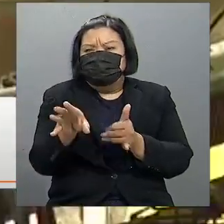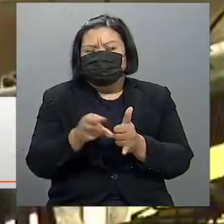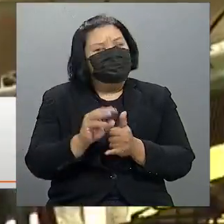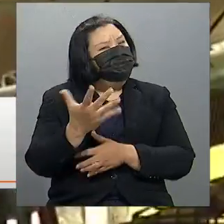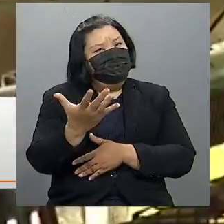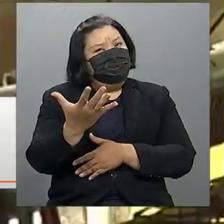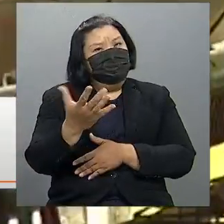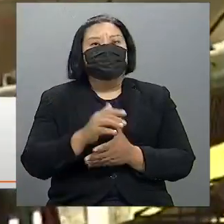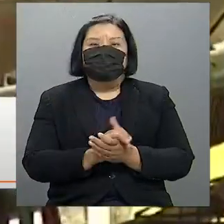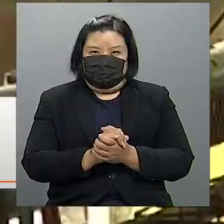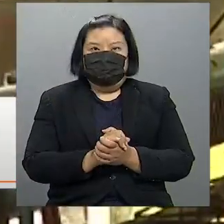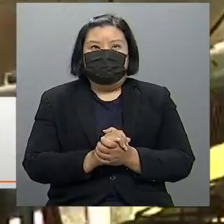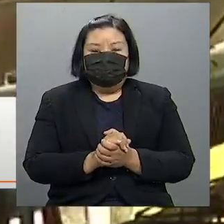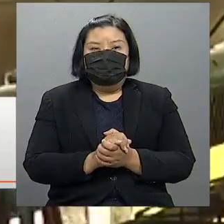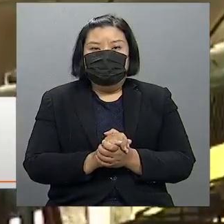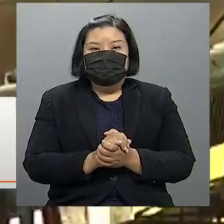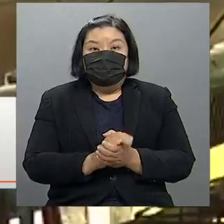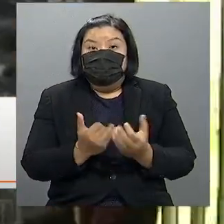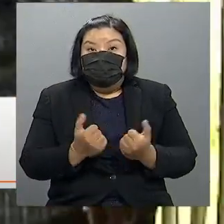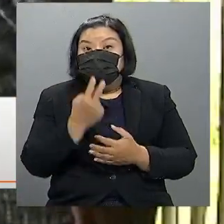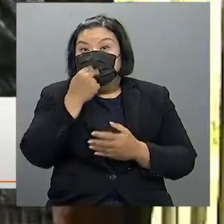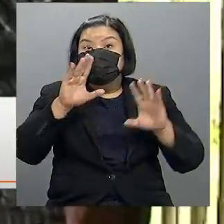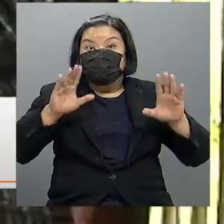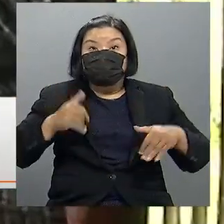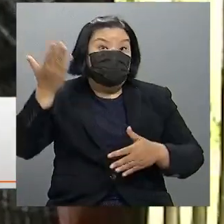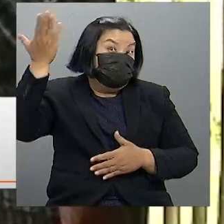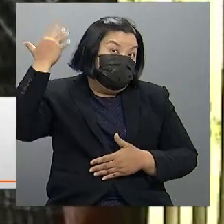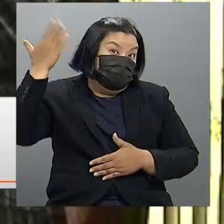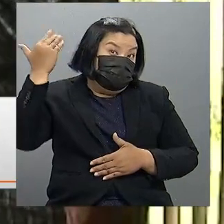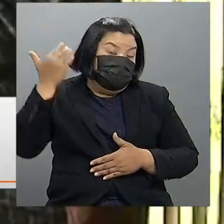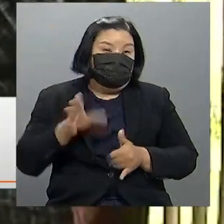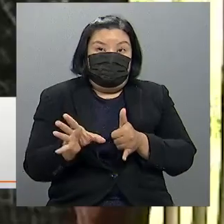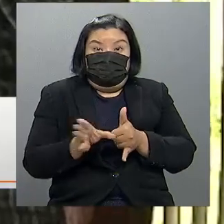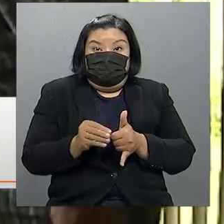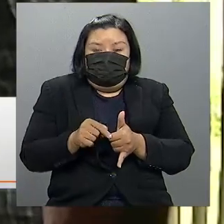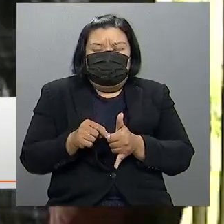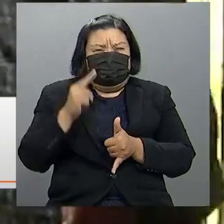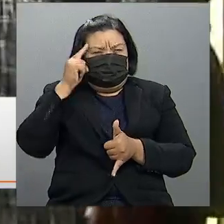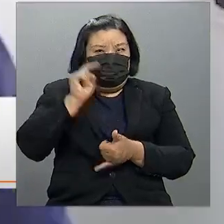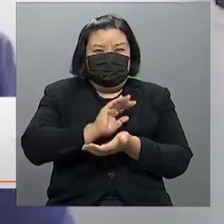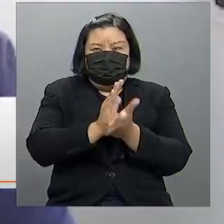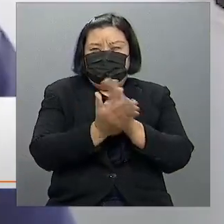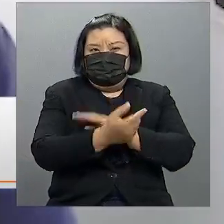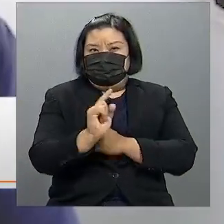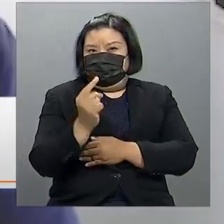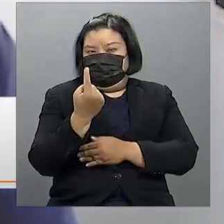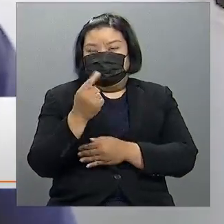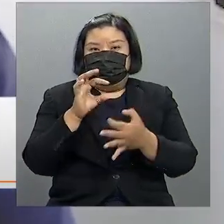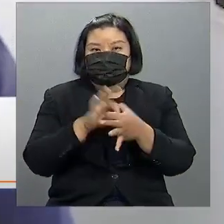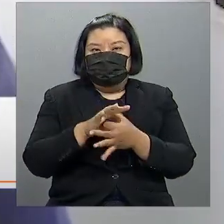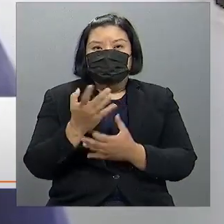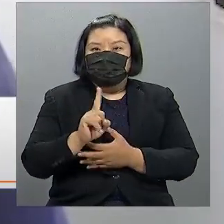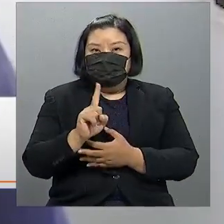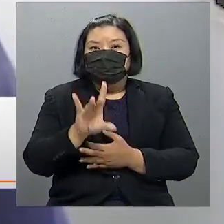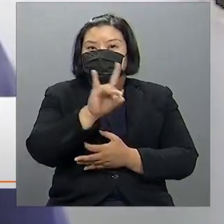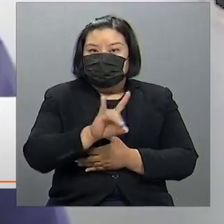ทเรียนของการเจอไข้หวัดนกครั้งแรกที่เราเจอนะครับทำให้เราได้ปรับปรุงเรื่องของมาตรฐานการเลี้ยงขึ้นมาเยอะมากนะครับไม่ว่าจ